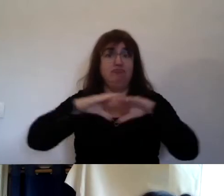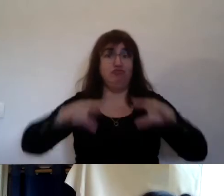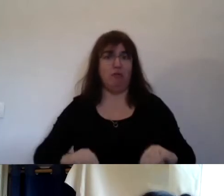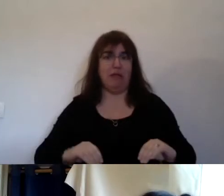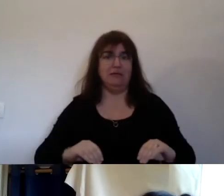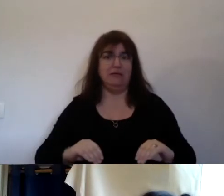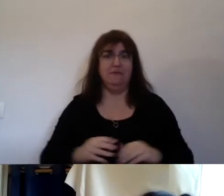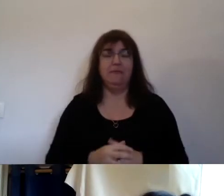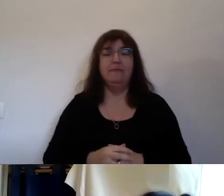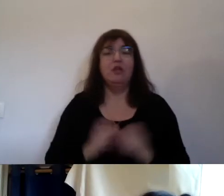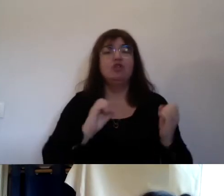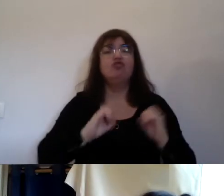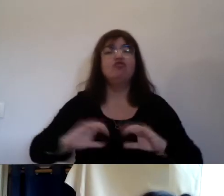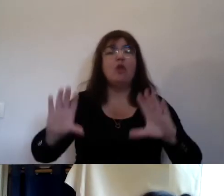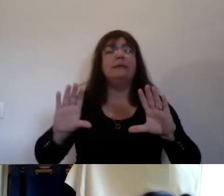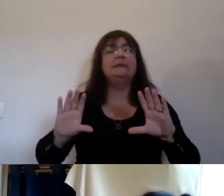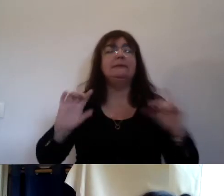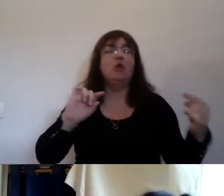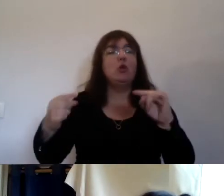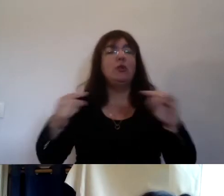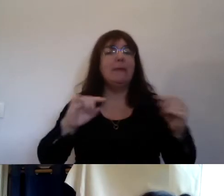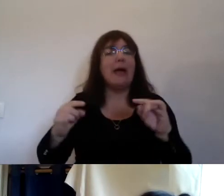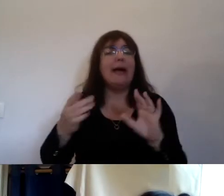vais laisser pour le débat